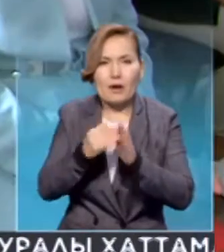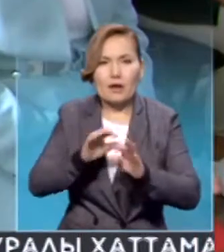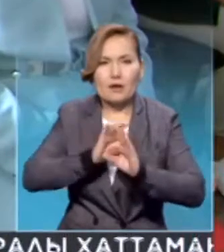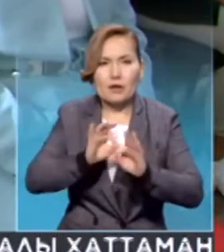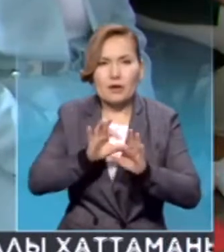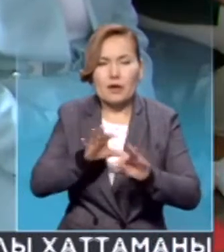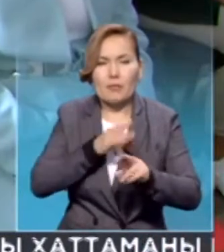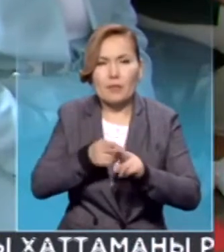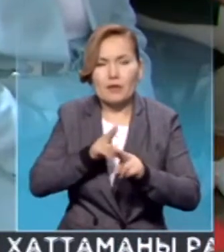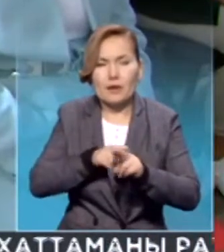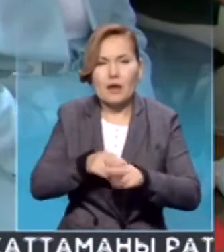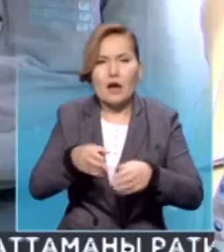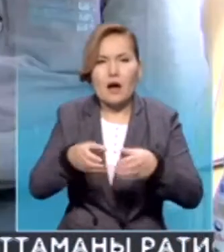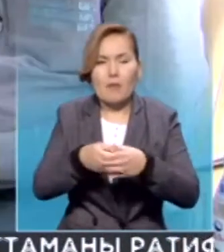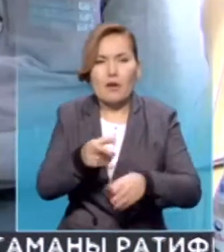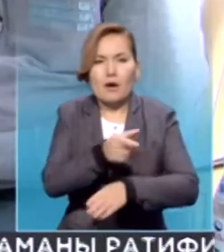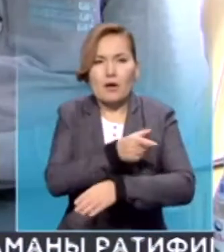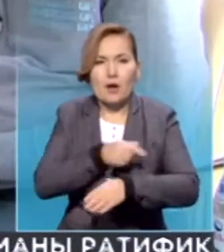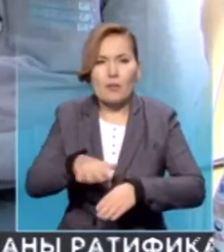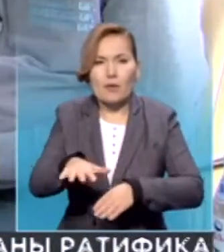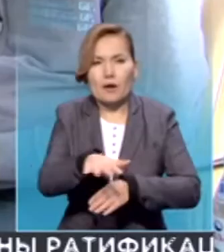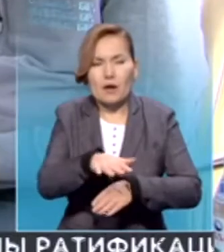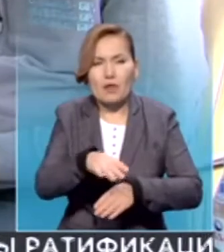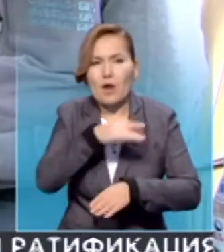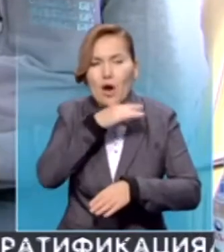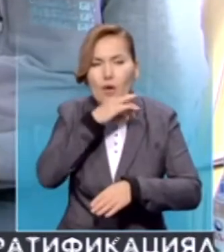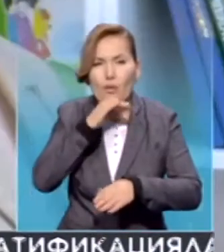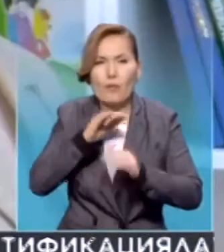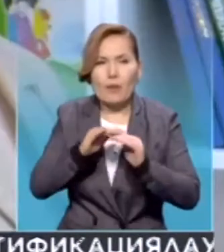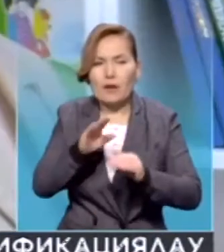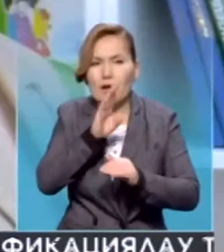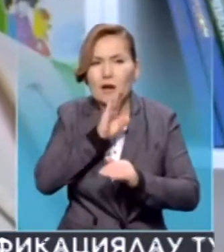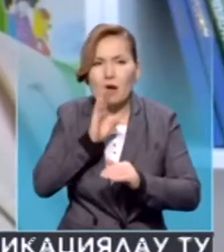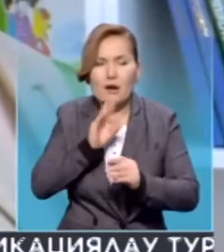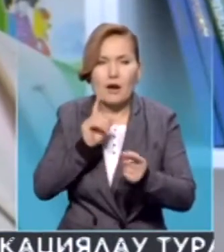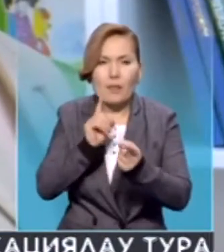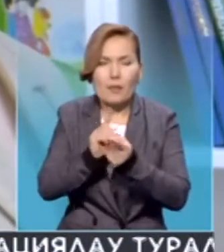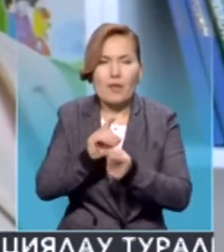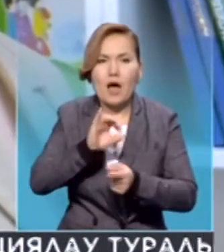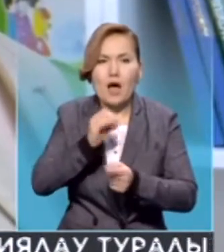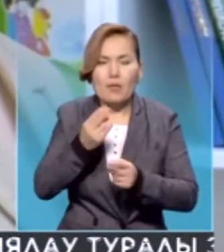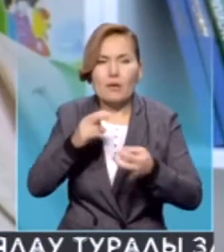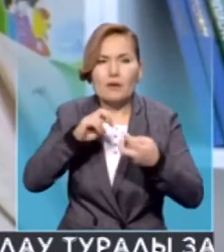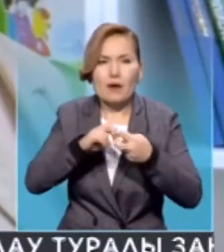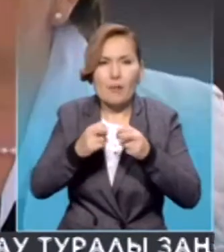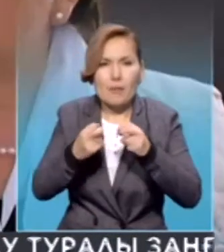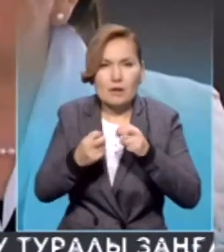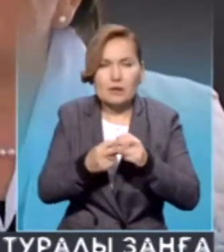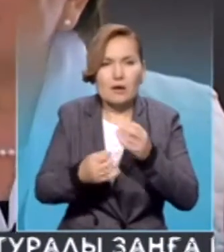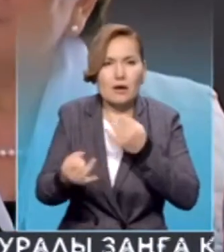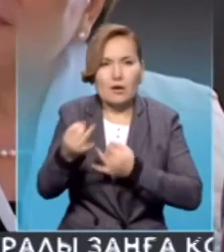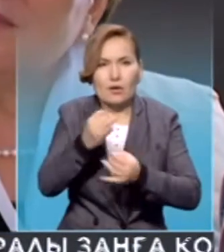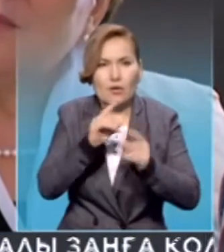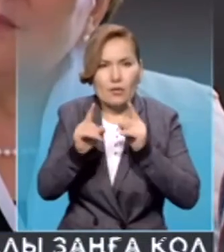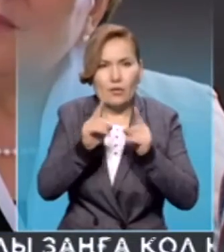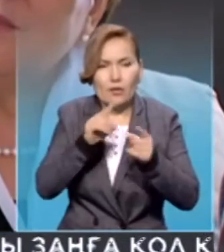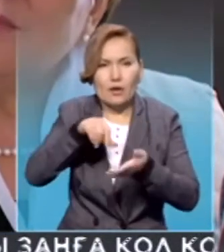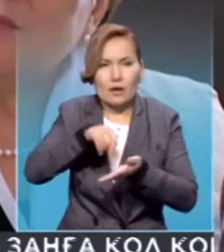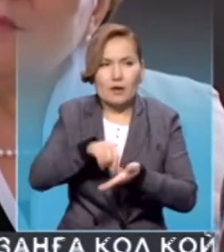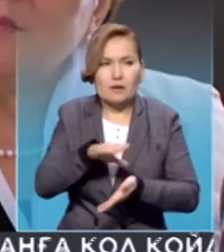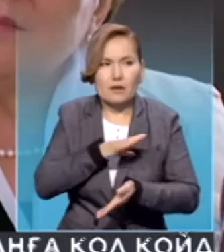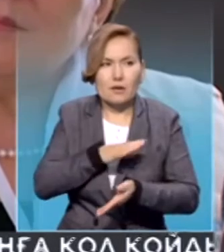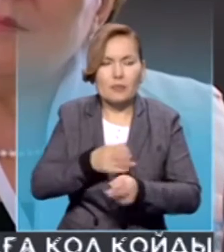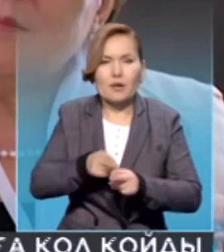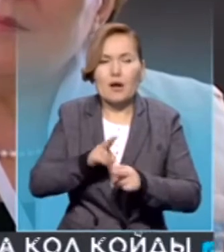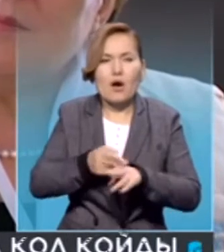таныстырды. Сондай-ақ штаб мүшелері өңірдегі көпбалалы аналармен жолығып, әлеуметтік мәселелер жөнінде пікір алмасты. Еліміз үшін